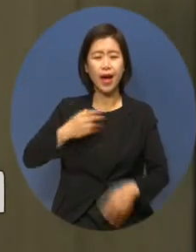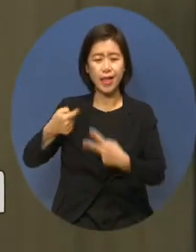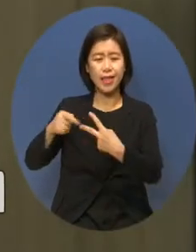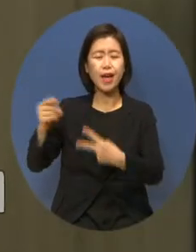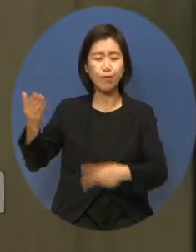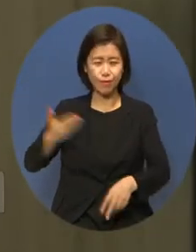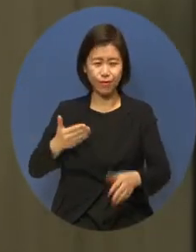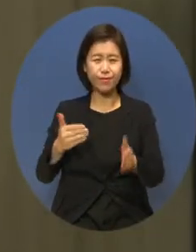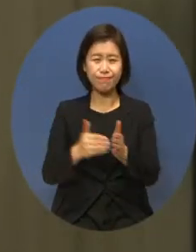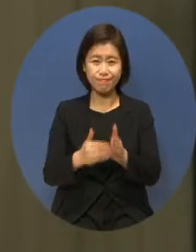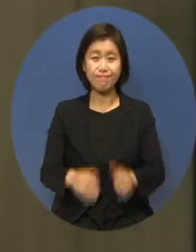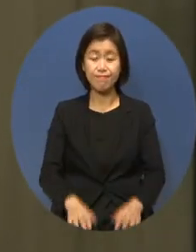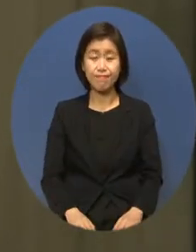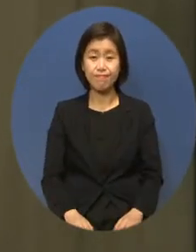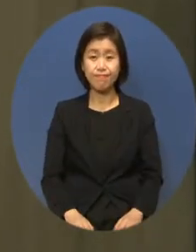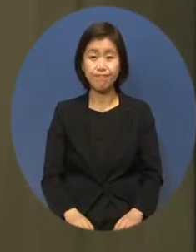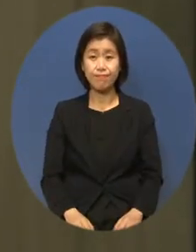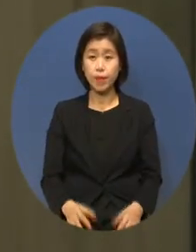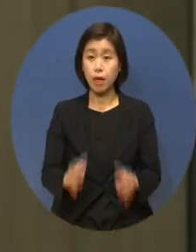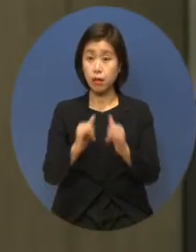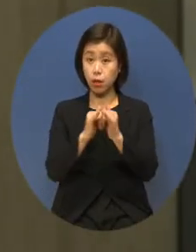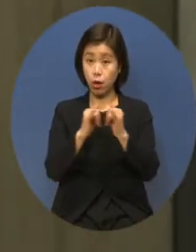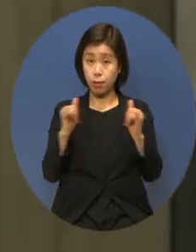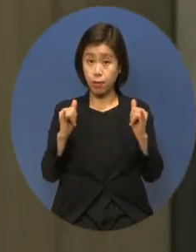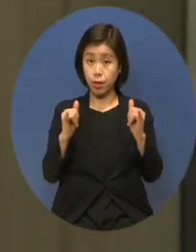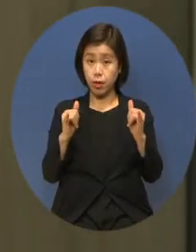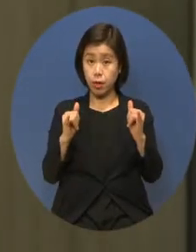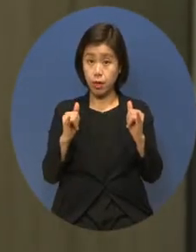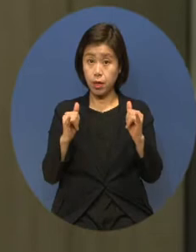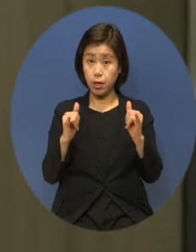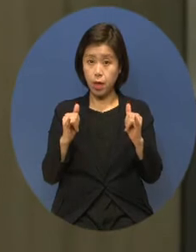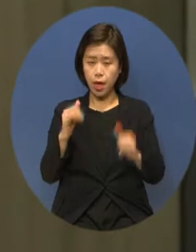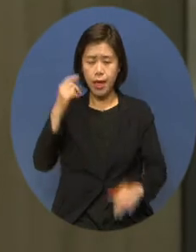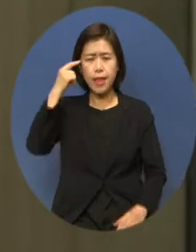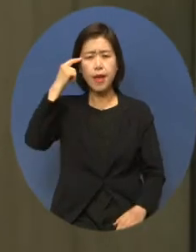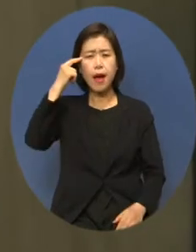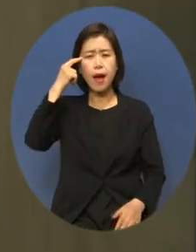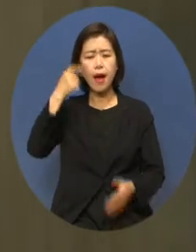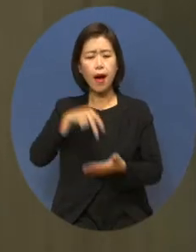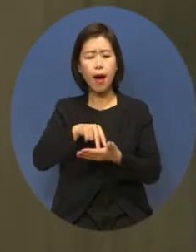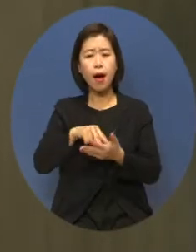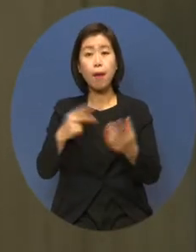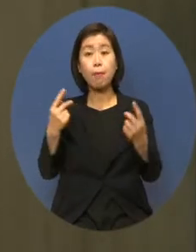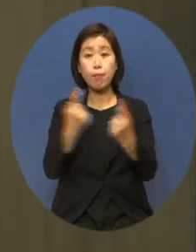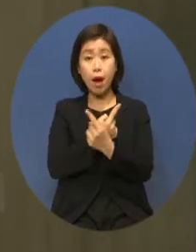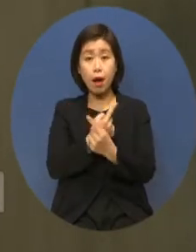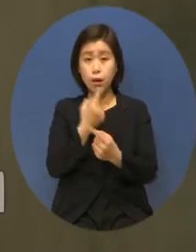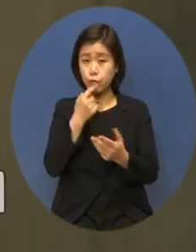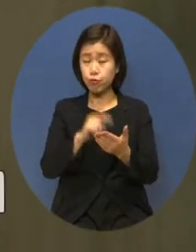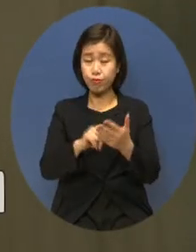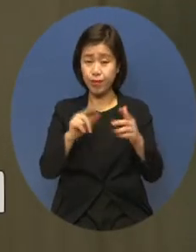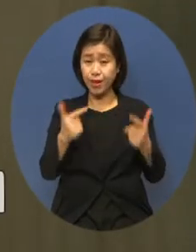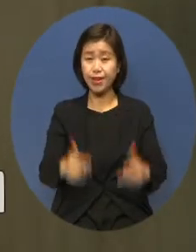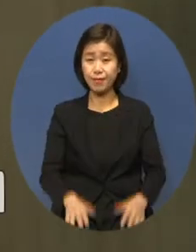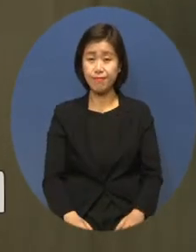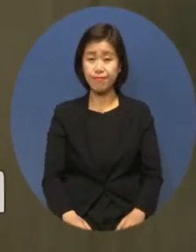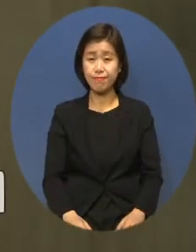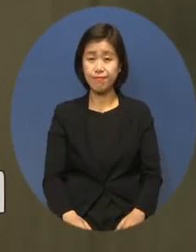것 같아요. 사실 사람이 관점을 바꾸는 일이 결코 쉽지는 않잖아요. 네, 그렇기 때문에 더더욱